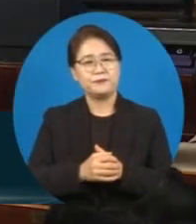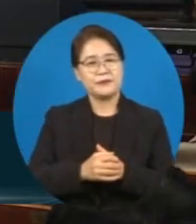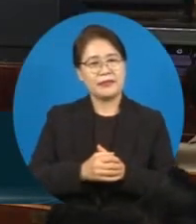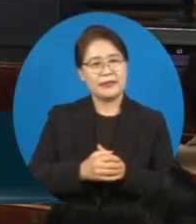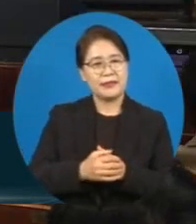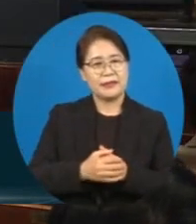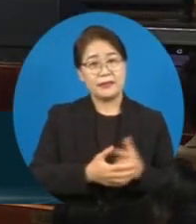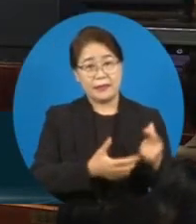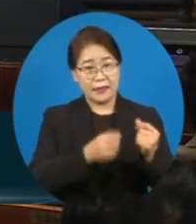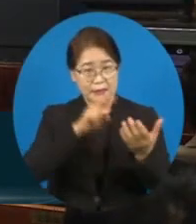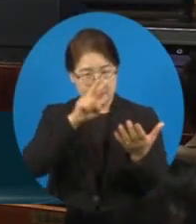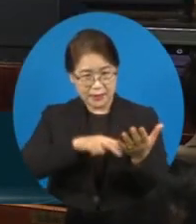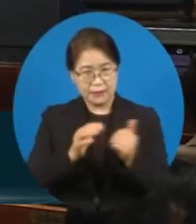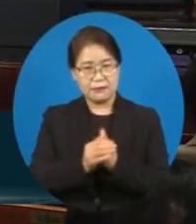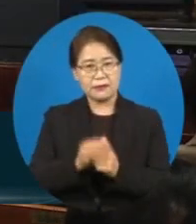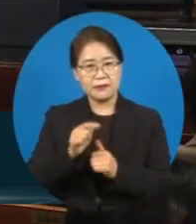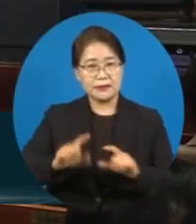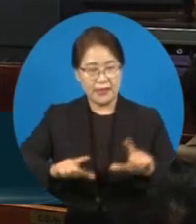다 같이요